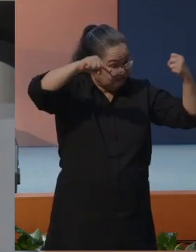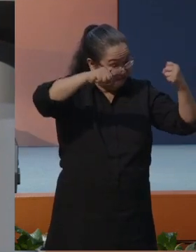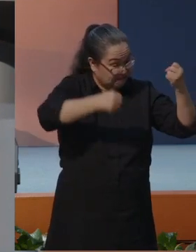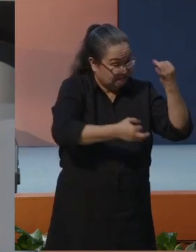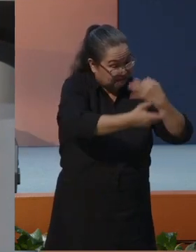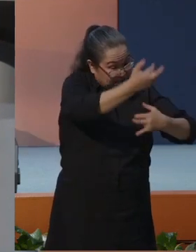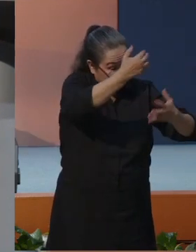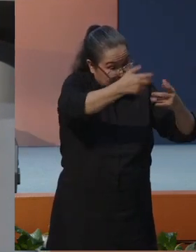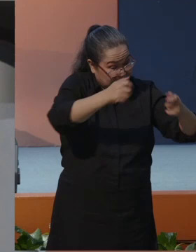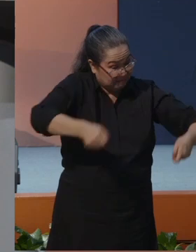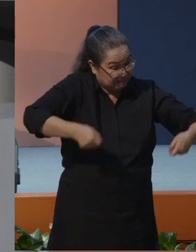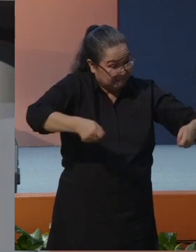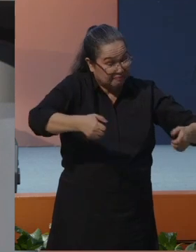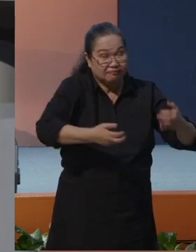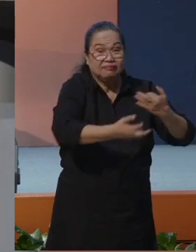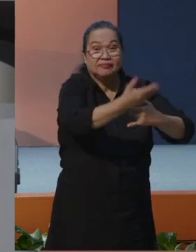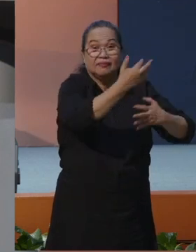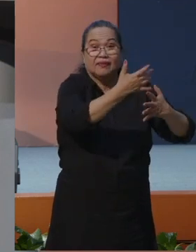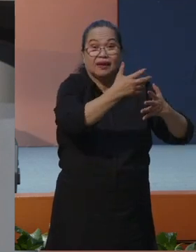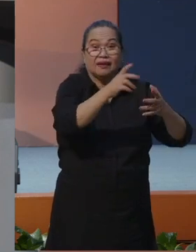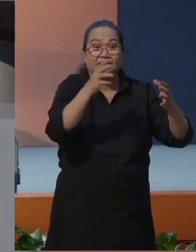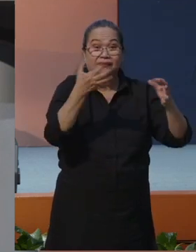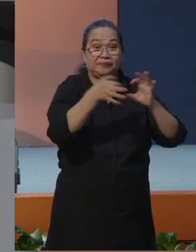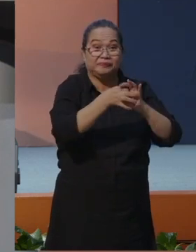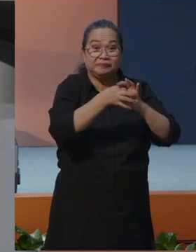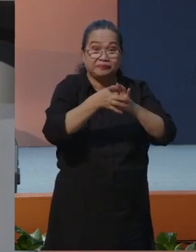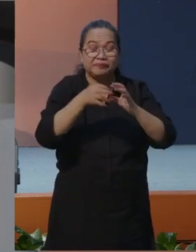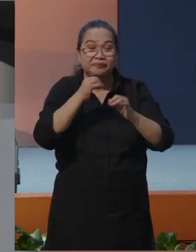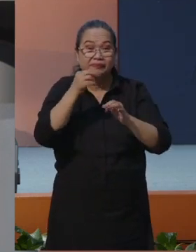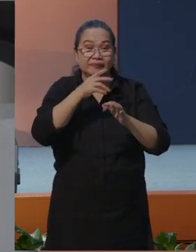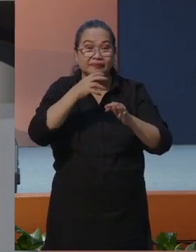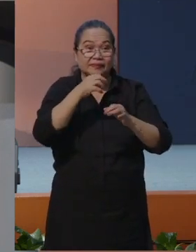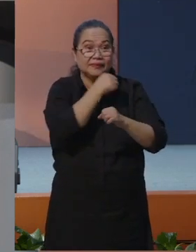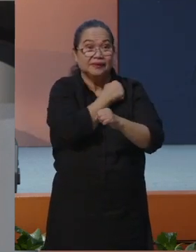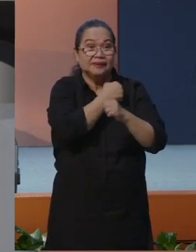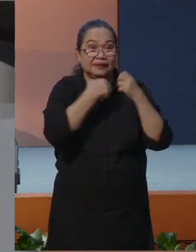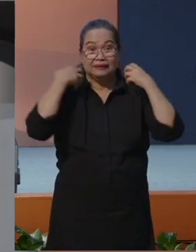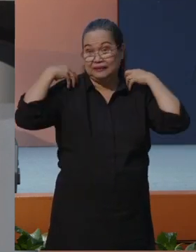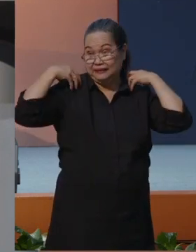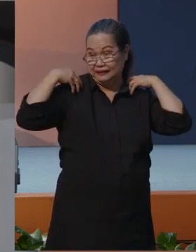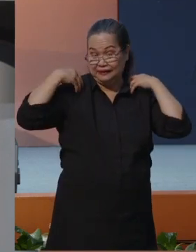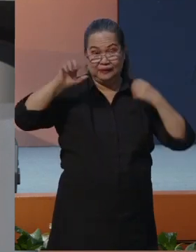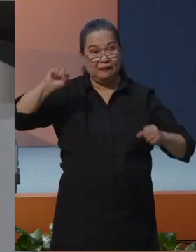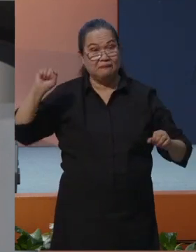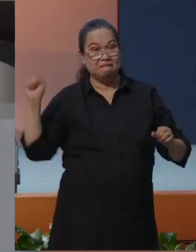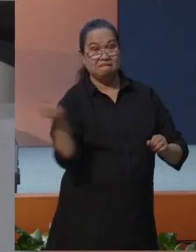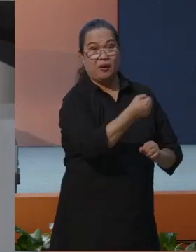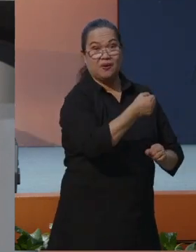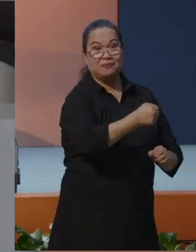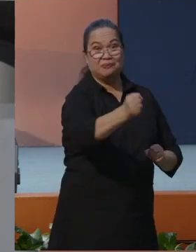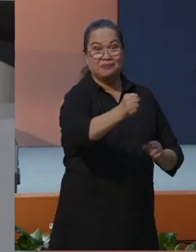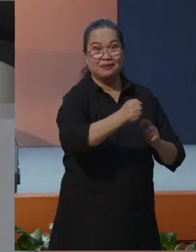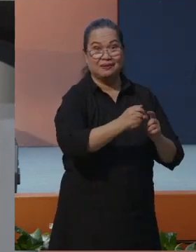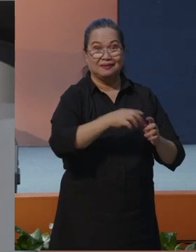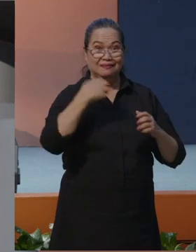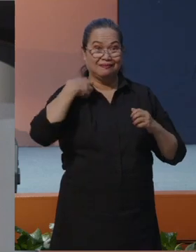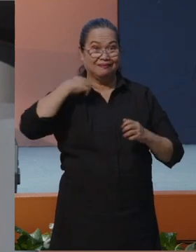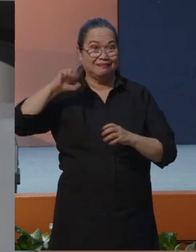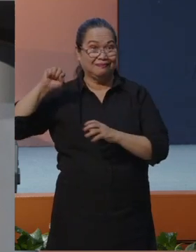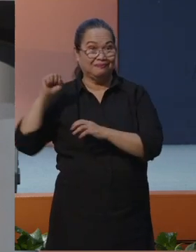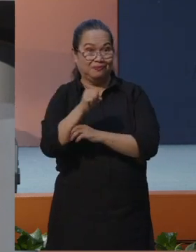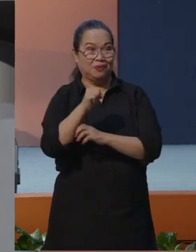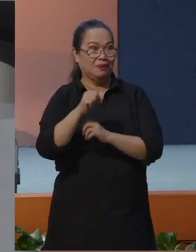burn their chariots with fire. Yung hamstring po, yung muscle na nasa likod ng malaking leg ng